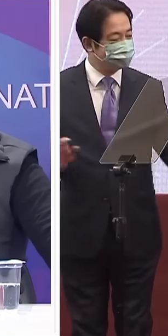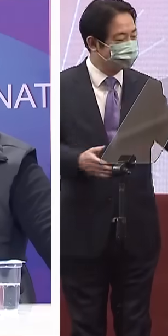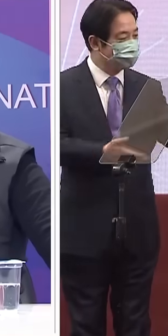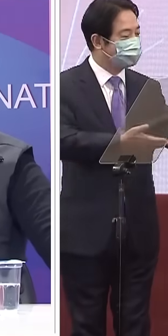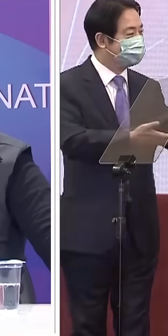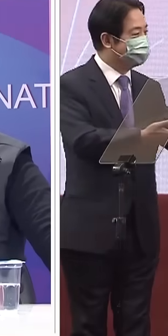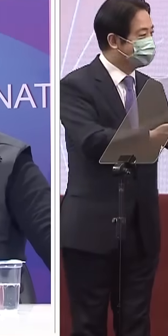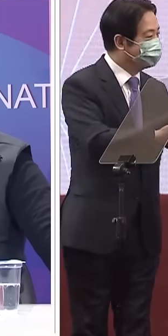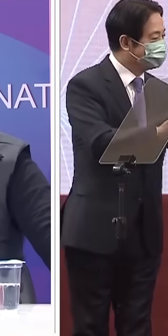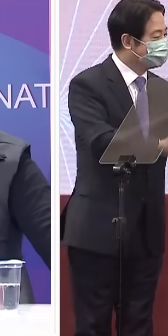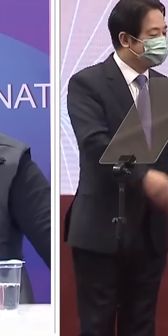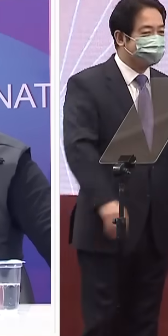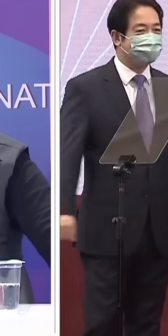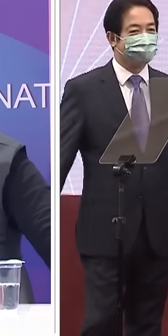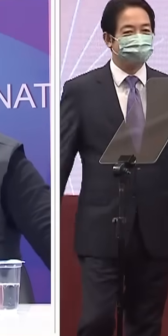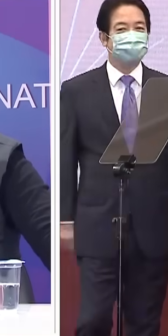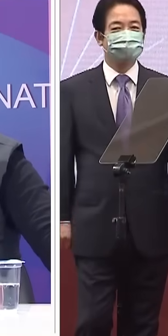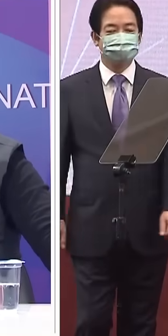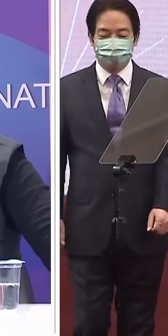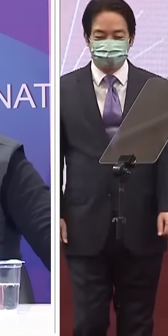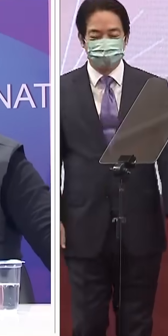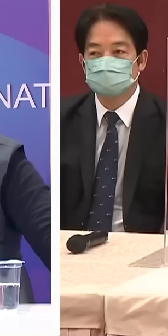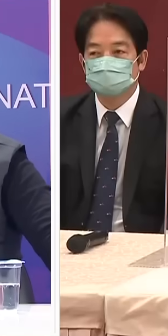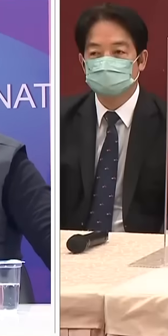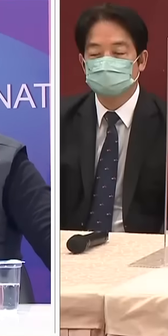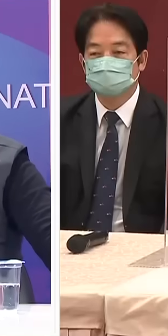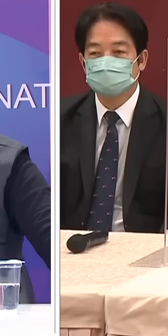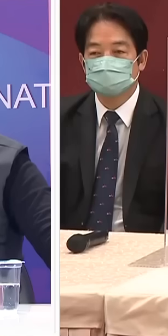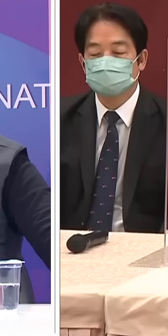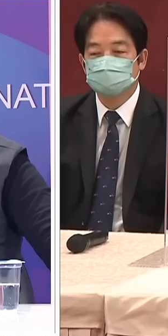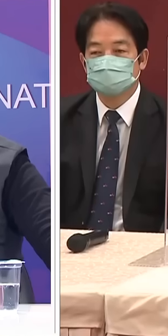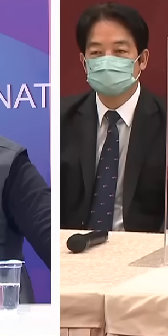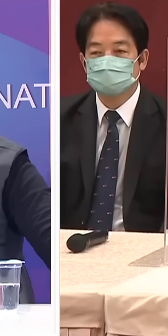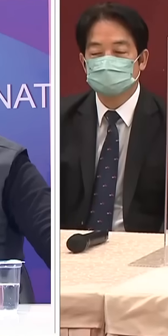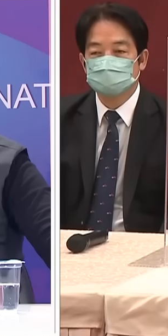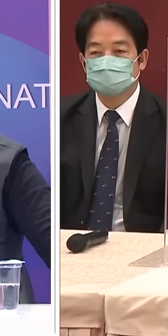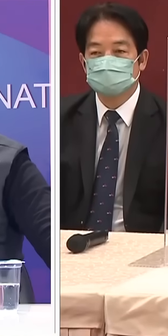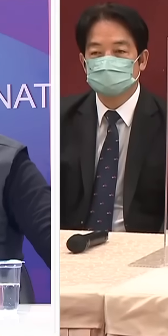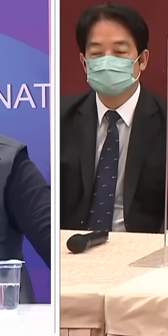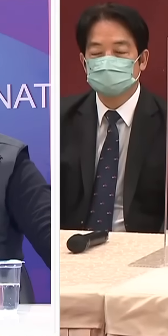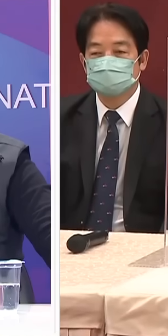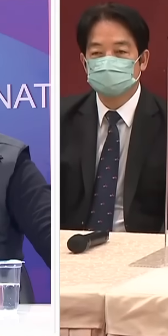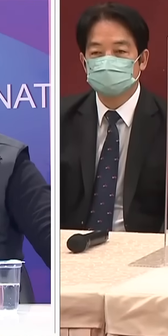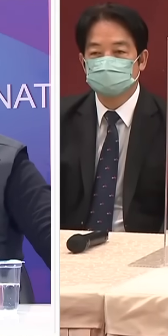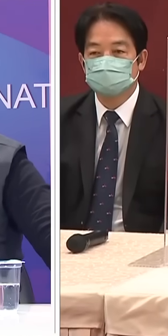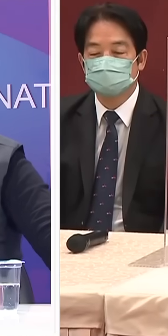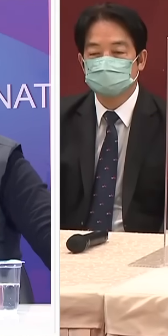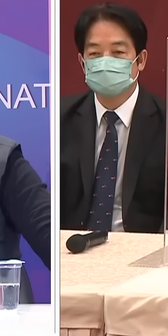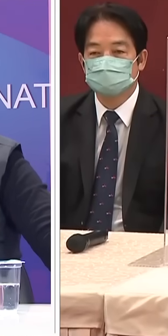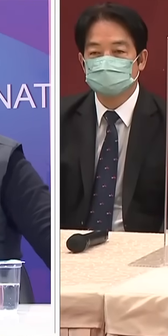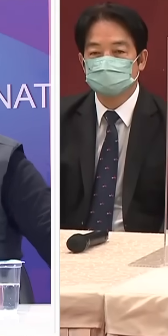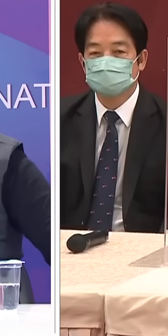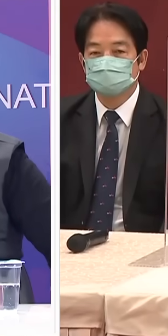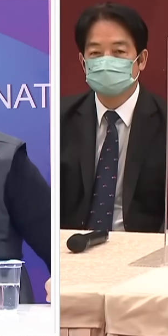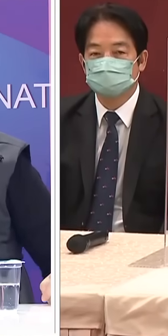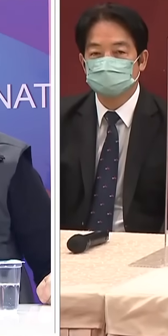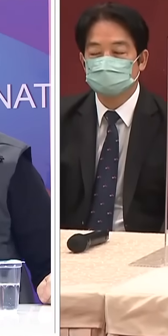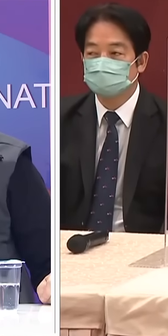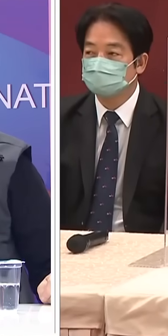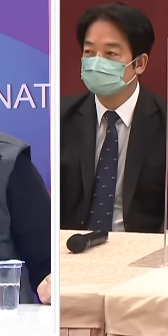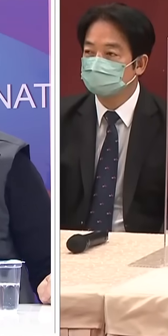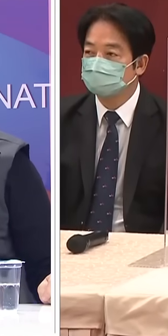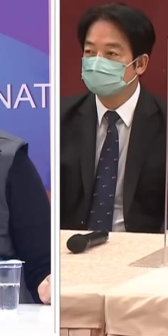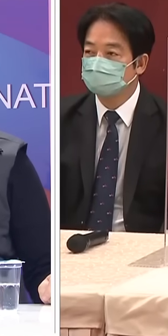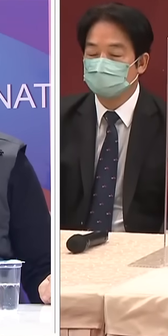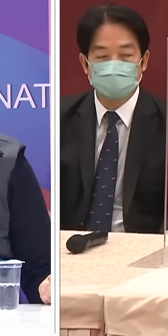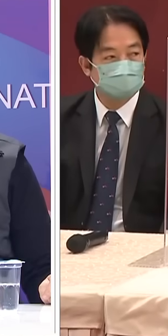贴个黑心臭鸡蛋，8个小时就被抓起来了。对，新北的谢先生，然后呢，性工猪肉才出来反来猪，早上被